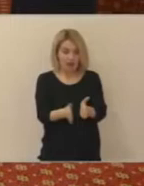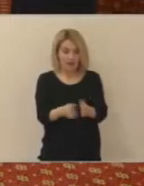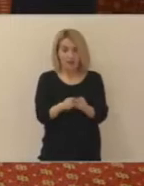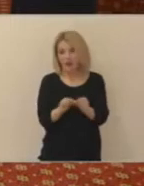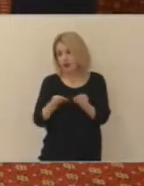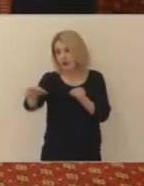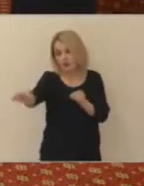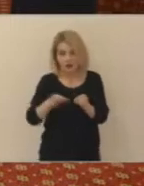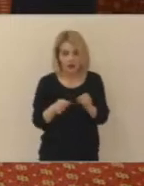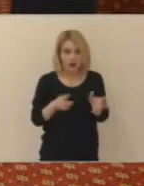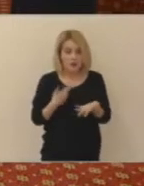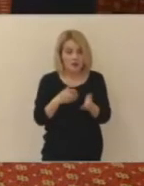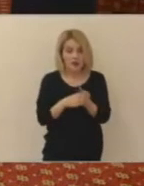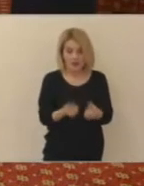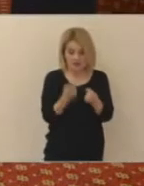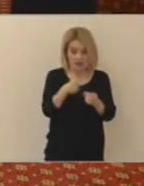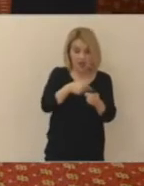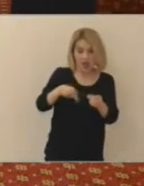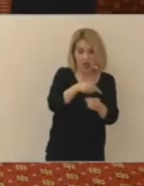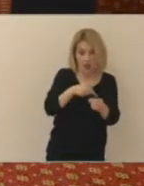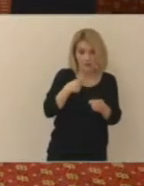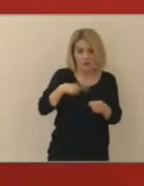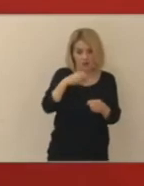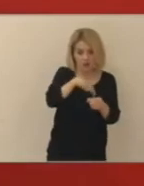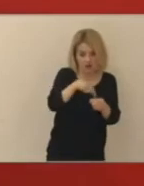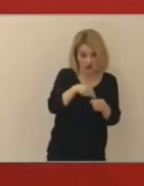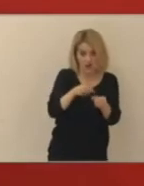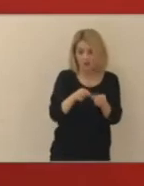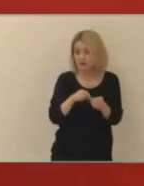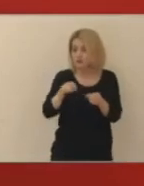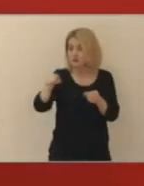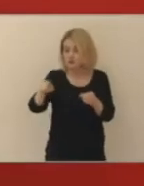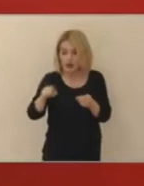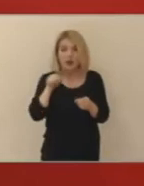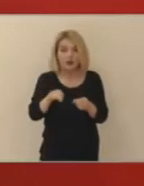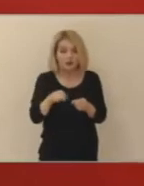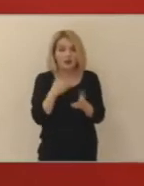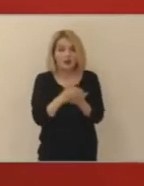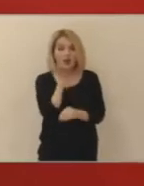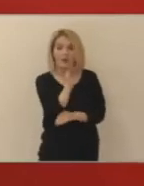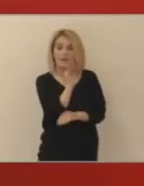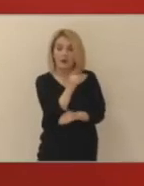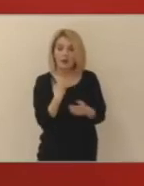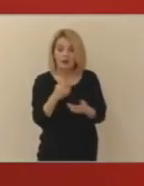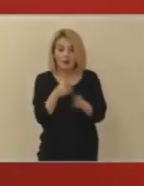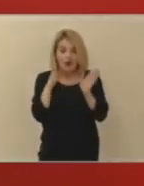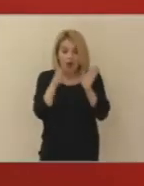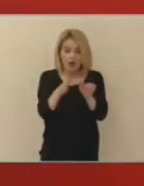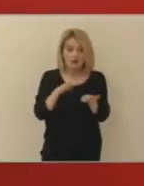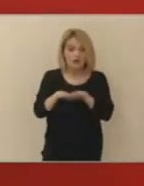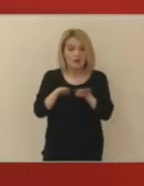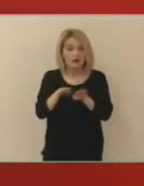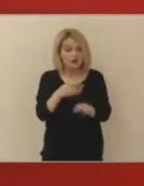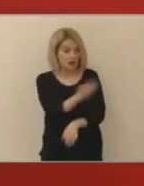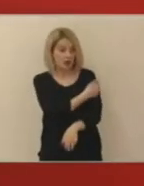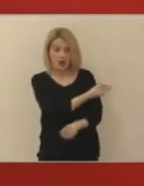значи ќе ја напушти територијата на населеното место каде што живее, во тој случај следат препораките, односно насоките кои министерот Манчевски